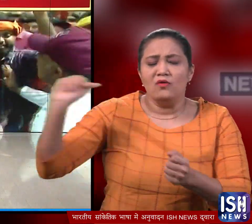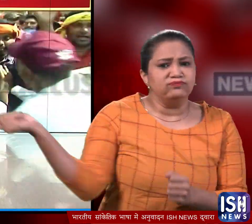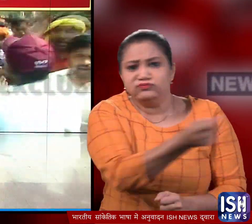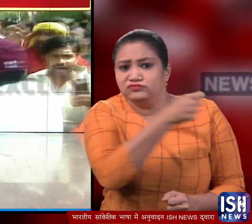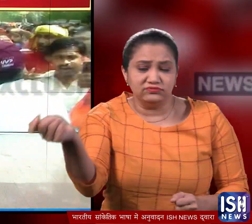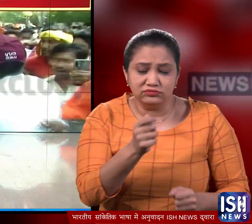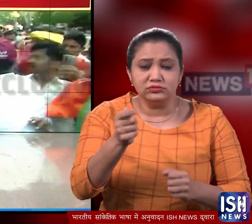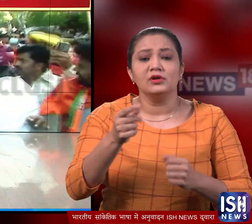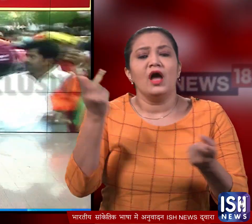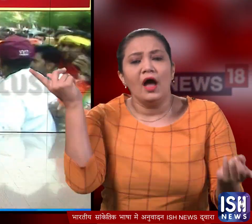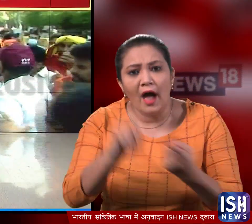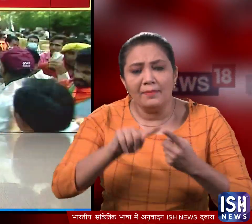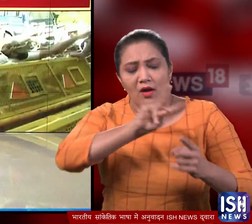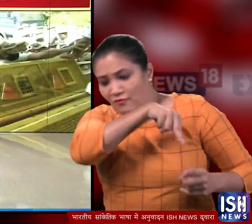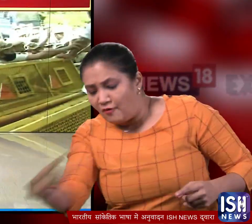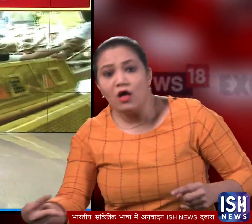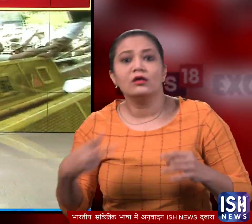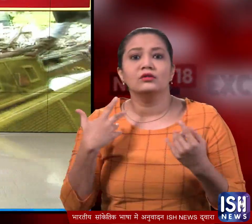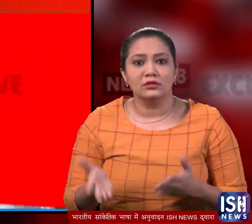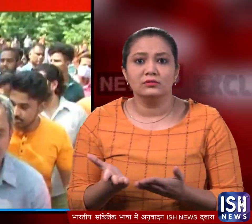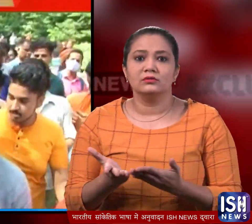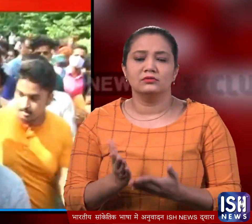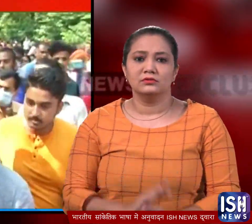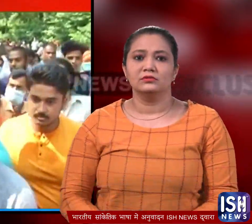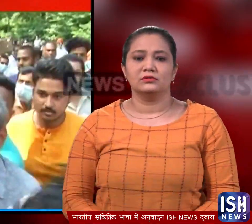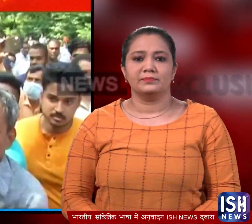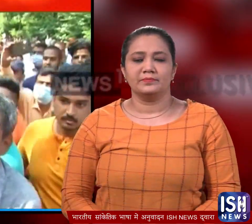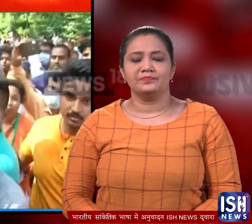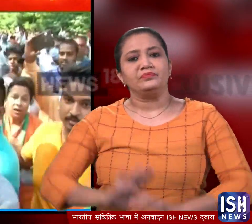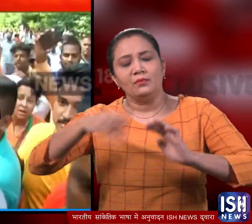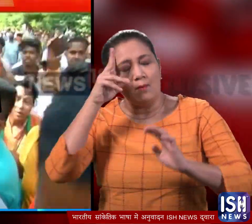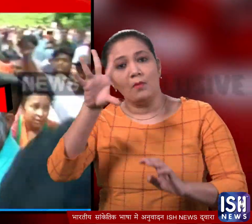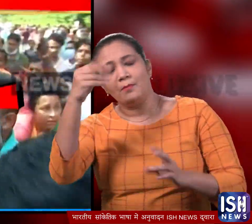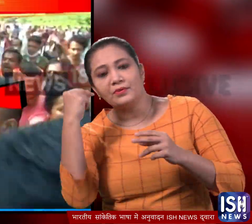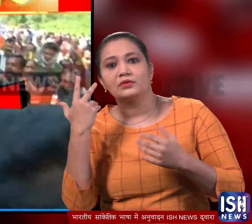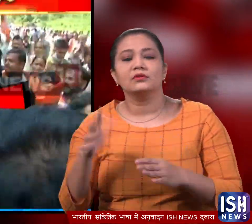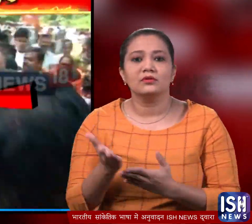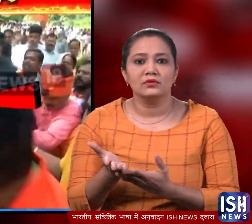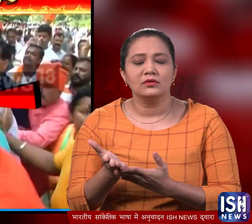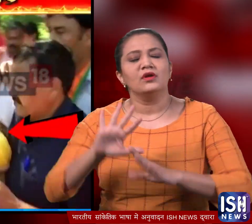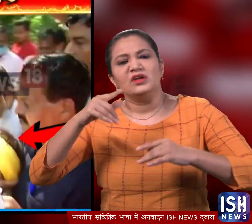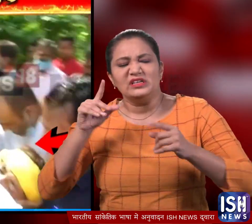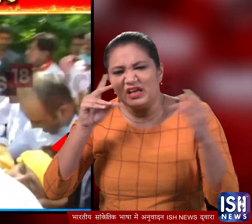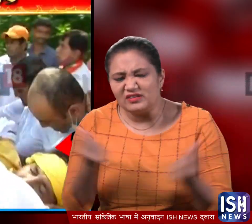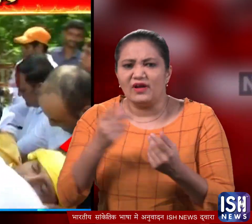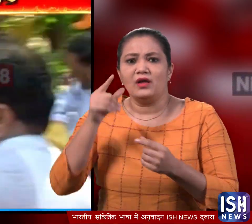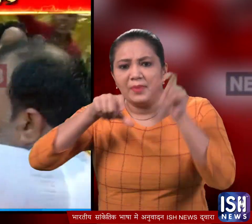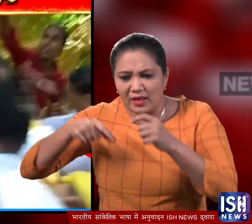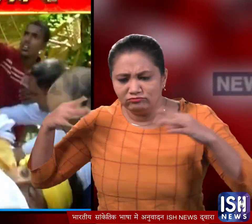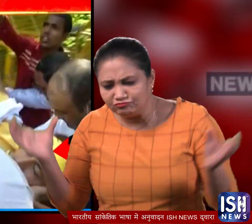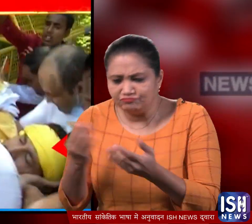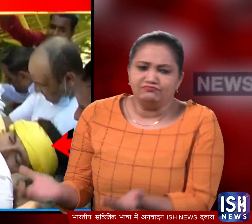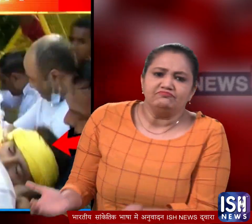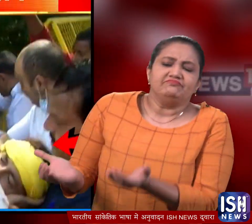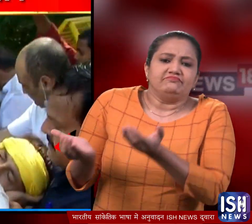की बौछार शुरू कर दी। इसी दौरान वो बैरिकेड से नीचे गिर गए और बेहोश हो गए। इस घटना के बाद प्रदर्शन में शामिल कुछ कार्यकर्ताओं